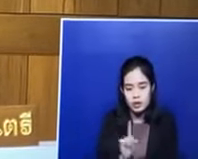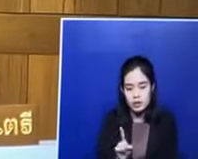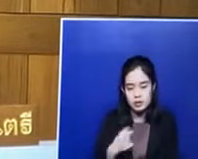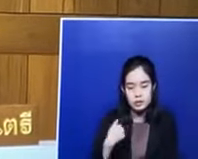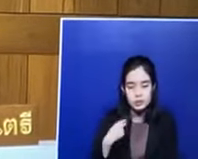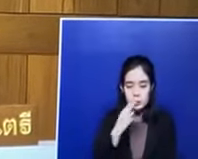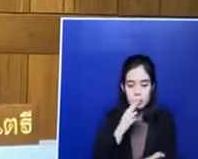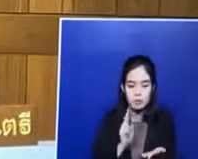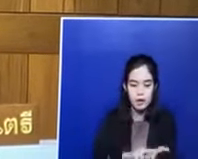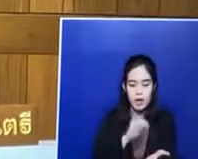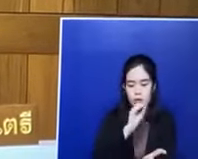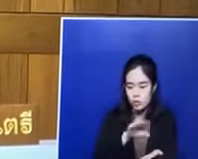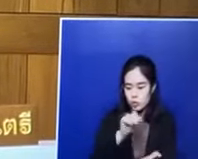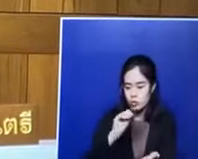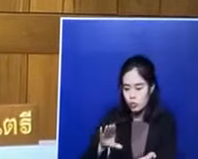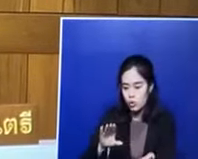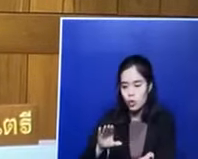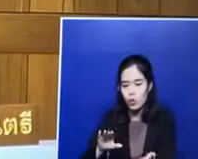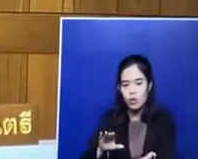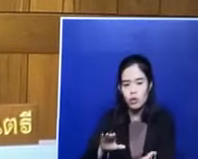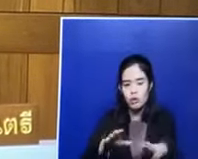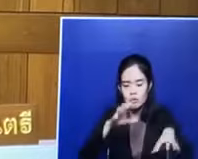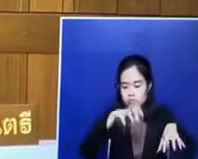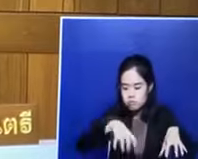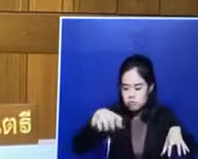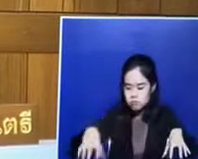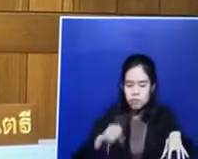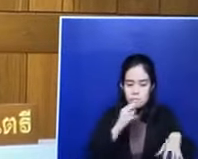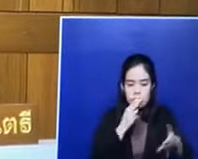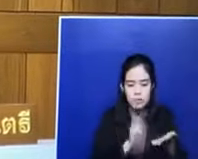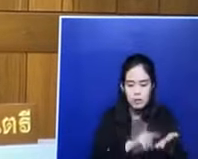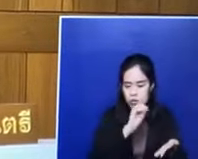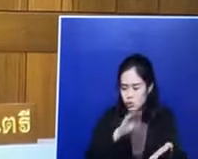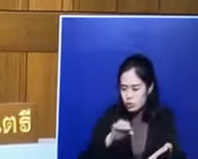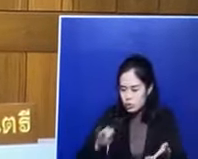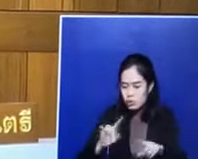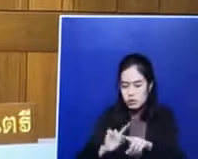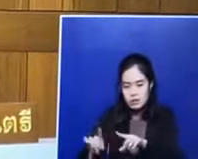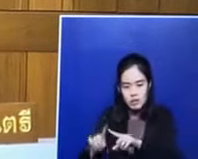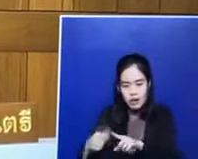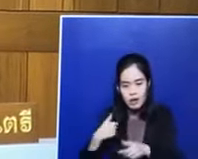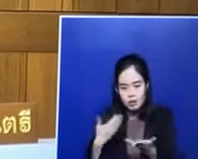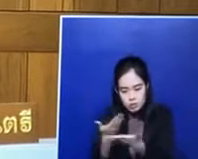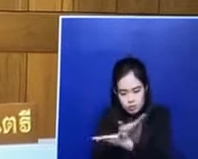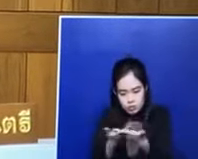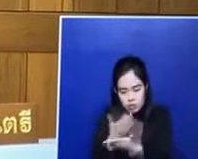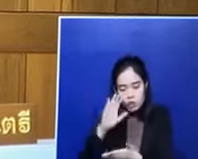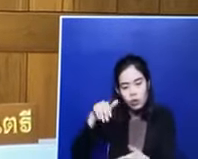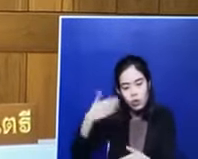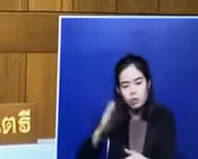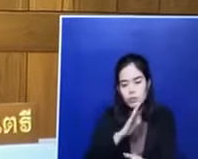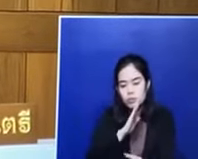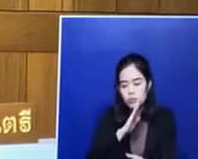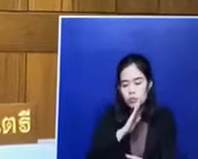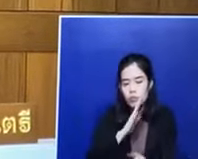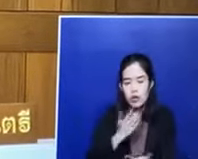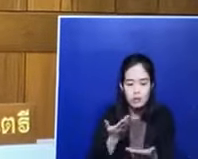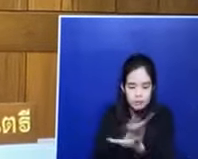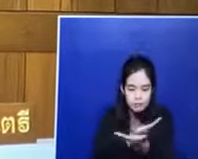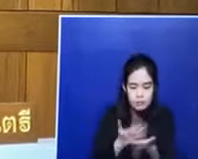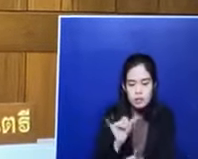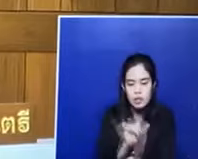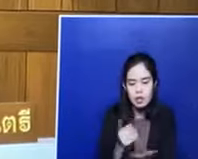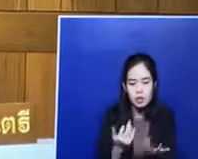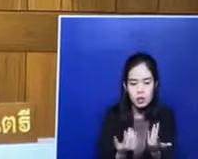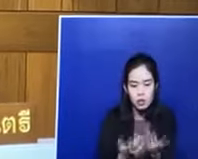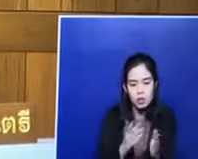บับและผ่านการพิจารณาของหลายหน่วยงาน 5. ผู้รับจ้างเข้าพื้นที่ล่าช้าไม่เบิกจ่ายตามงวดงานรอเบิก